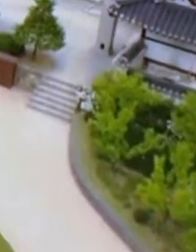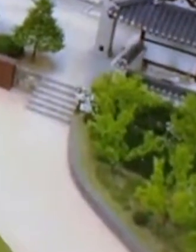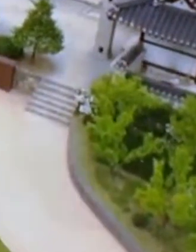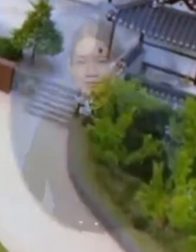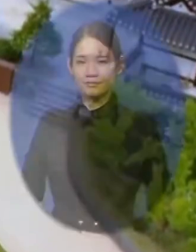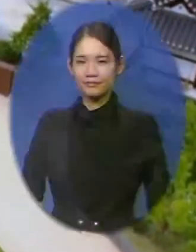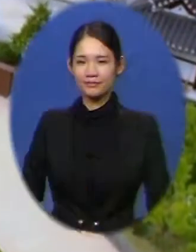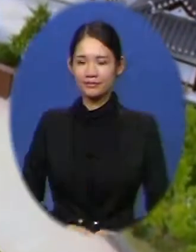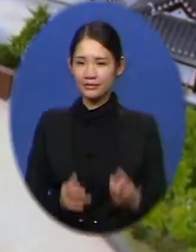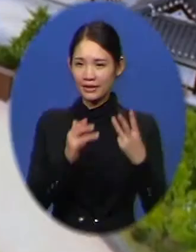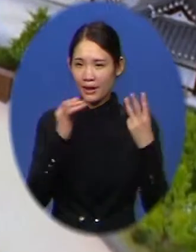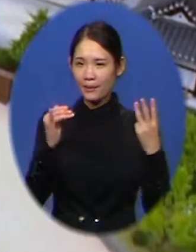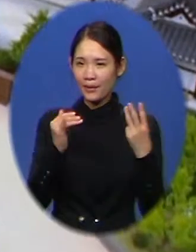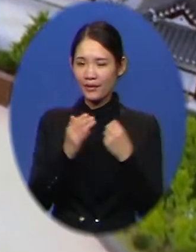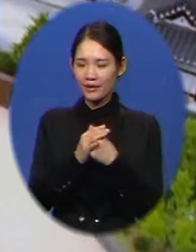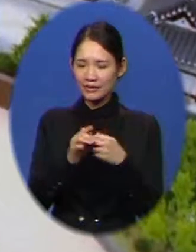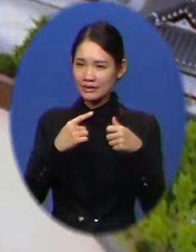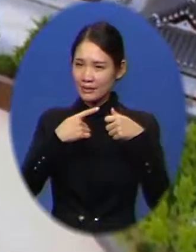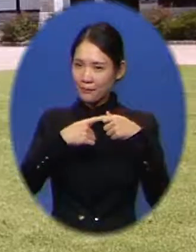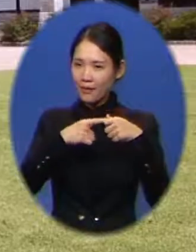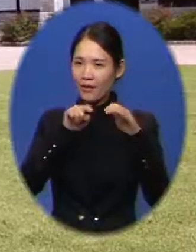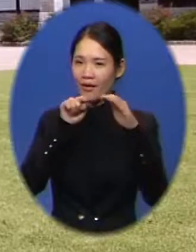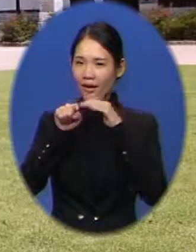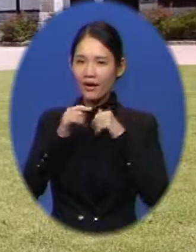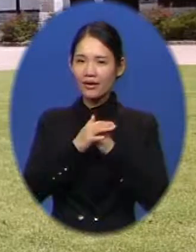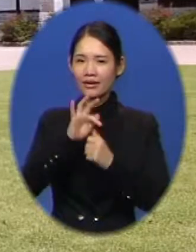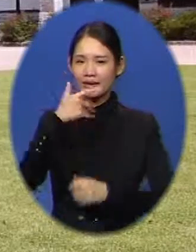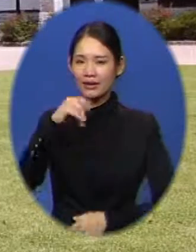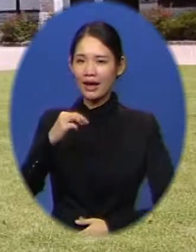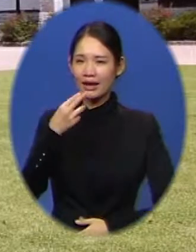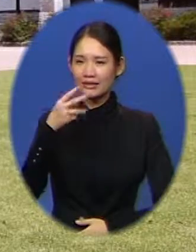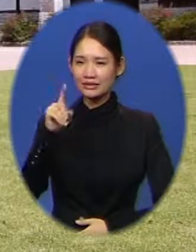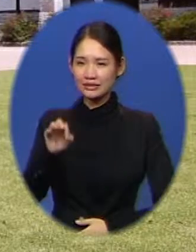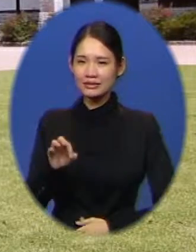이 세 사람이 제일 먼저 향한 곳은 강릉 선교장입니다.